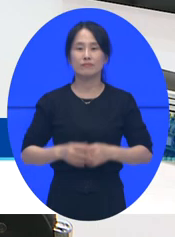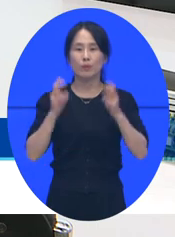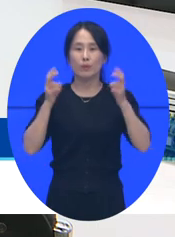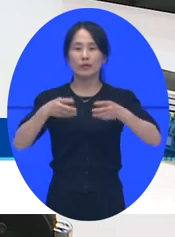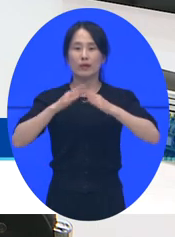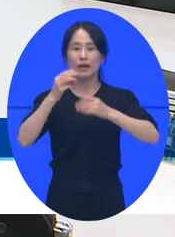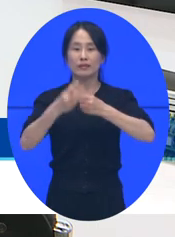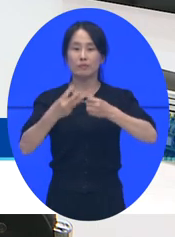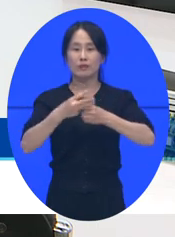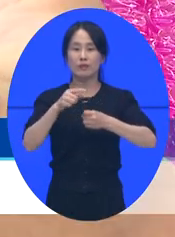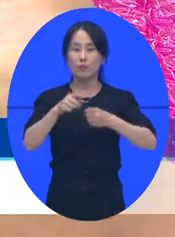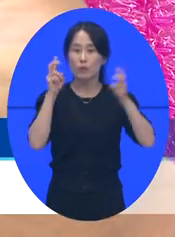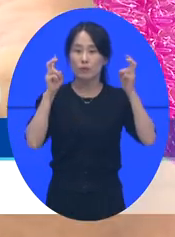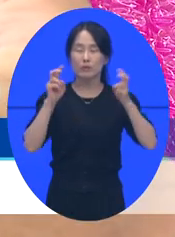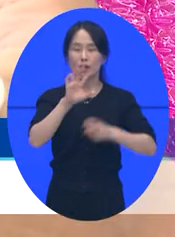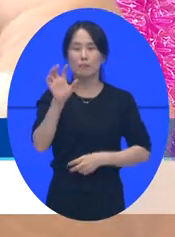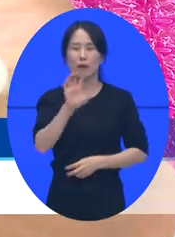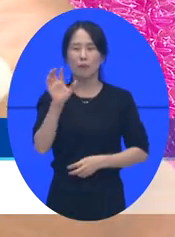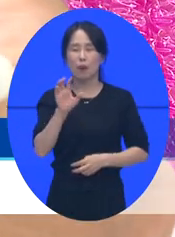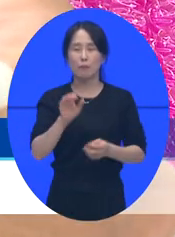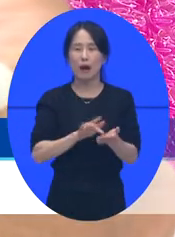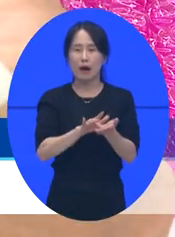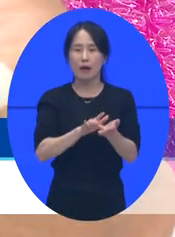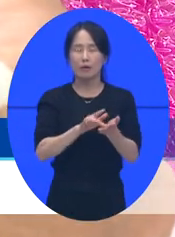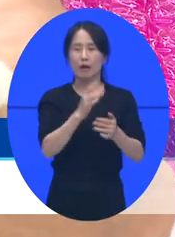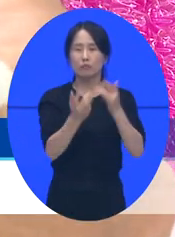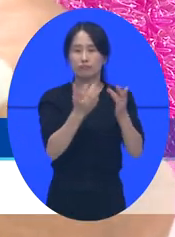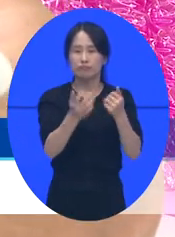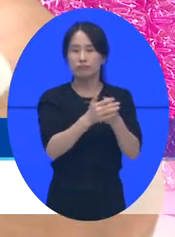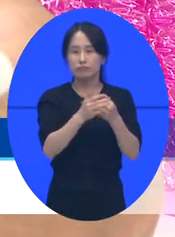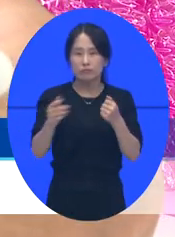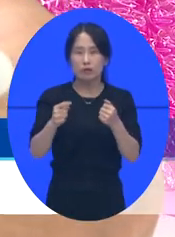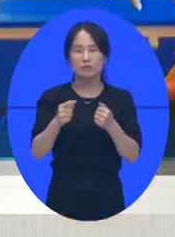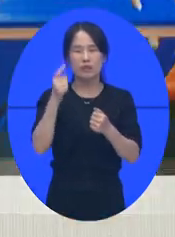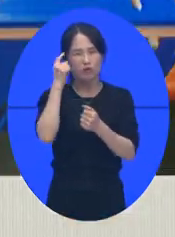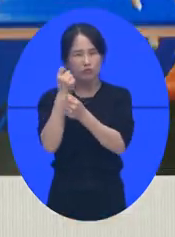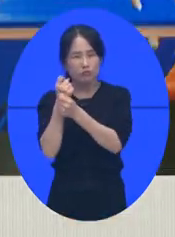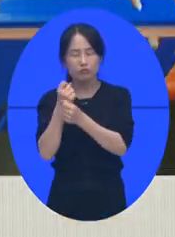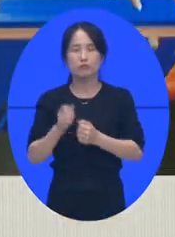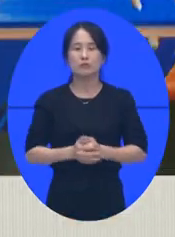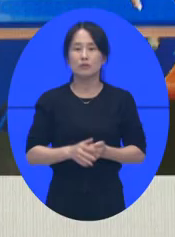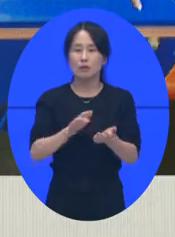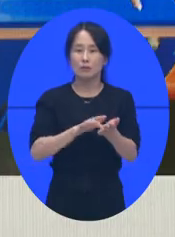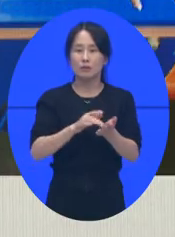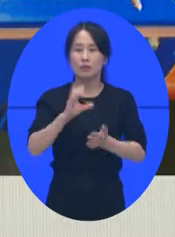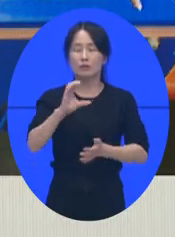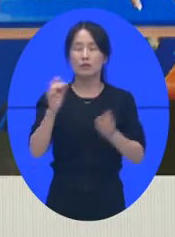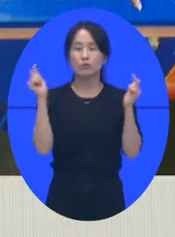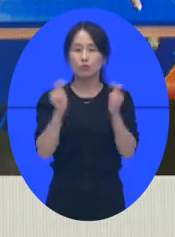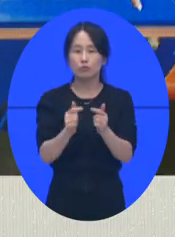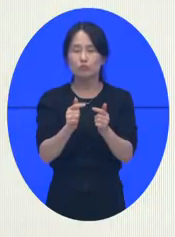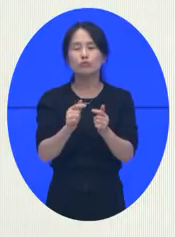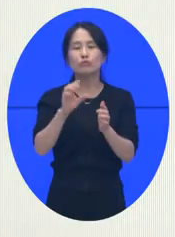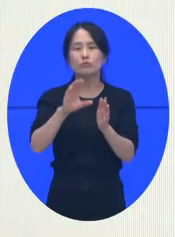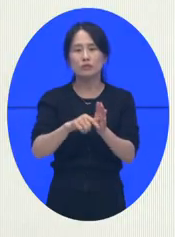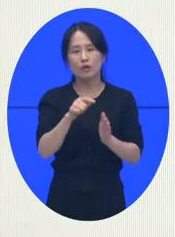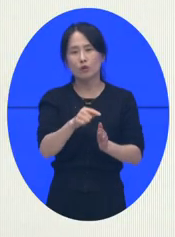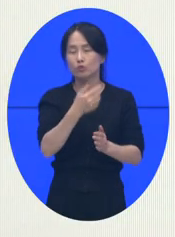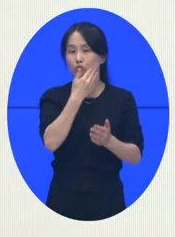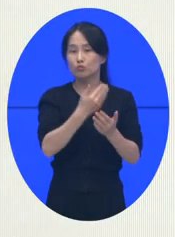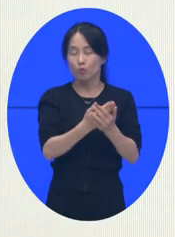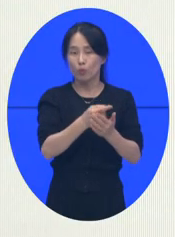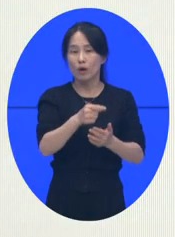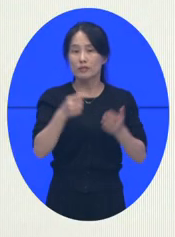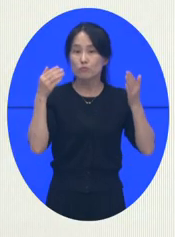창업 3년차를 맞은 이 업체는 반복되는 배터리 화재를 해결할 방법을 찾아냈습니다. 배터리는 탄소 중립 시대 최적의 아이템으로